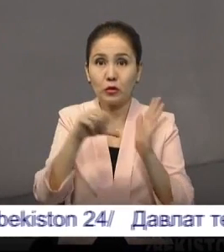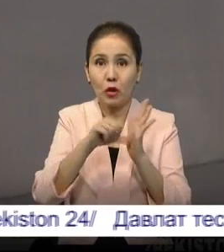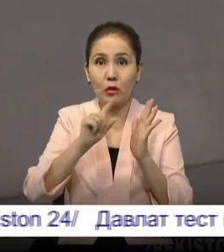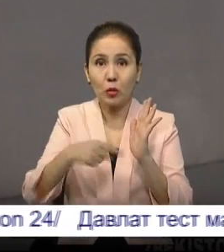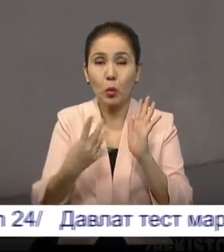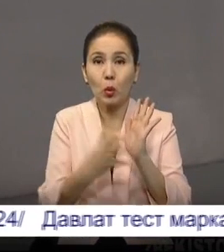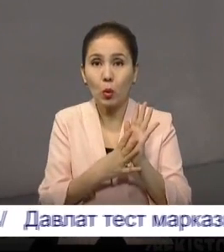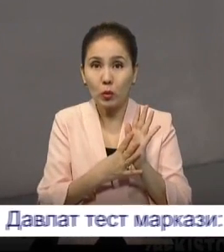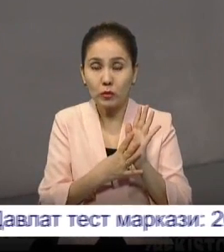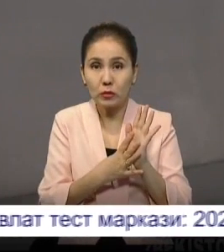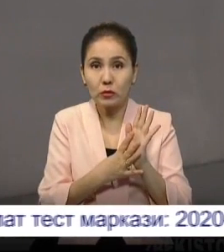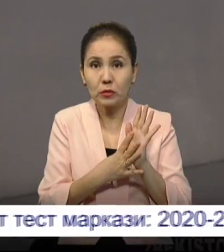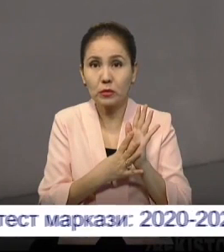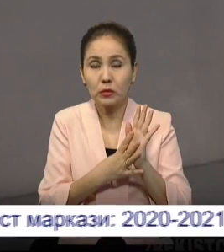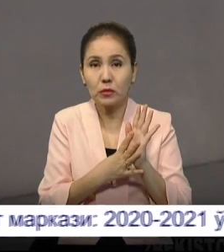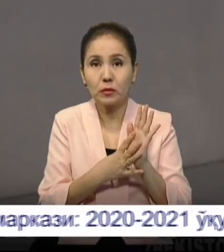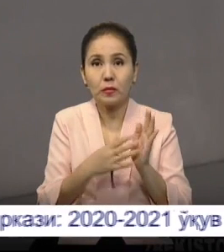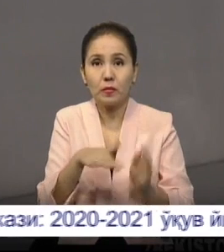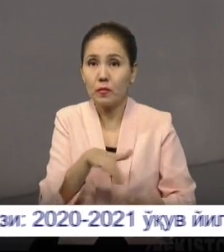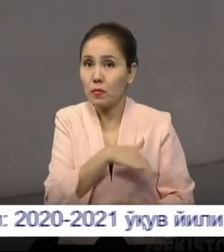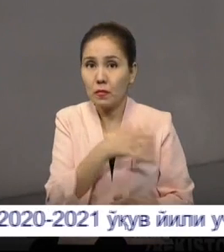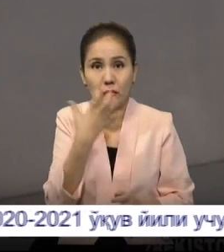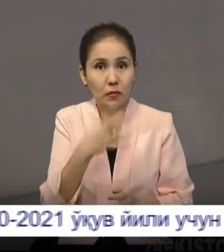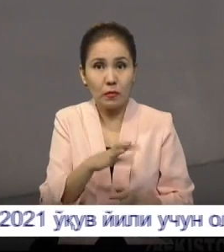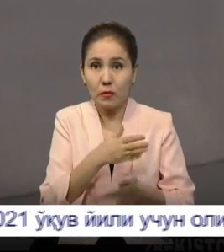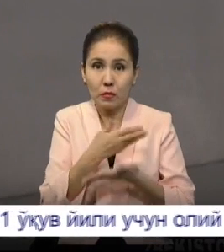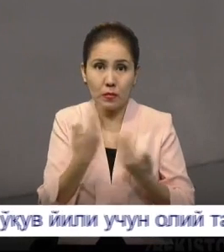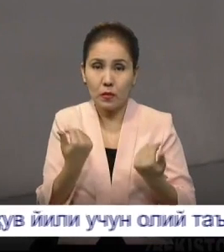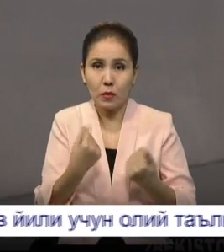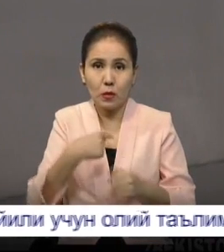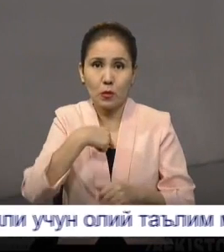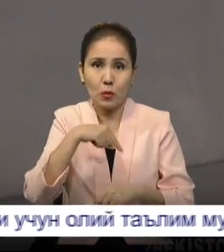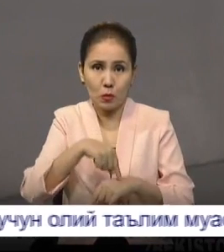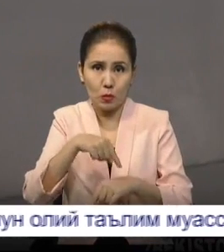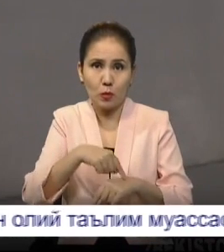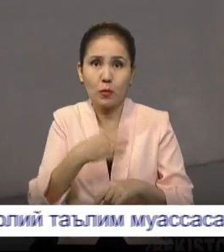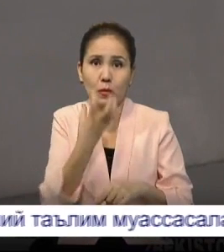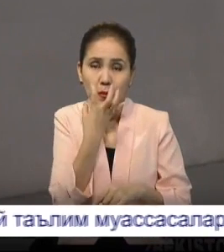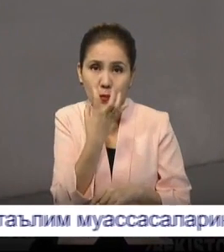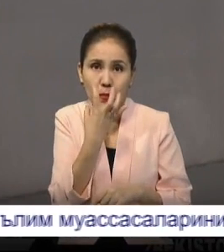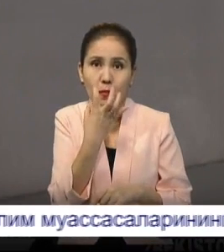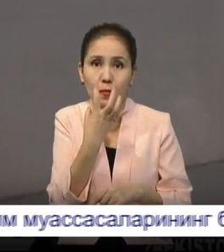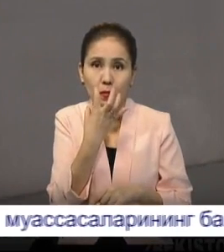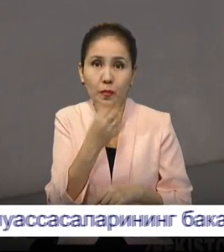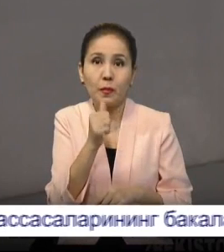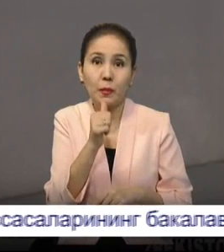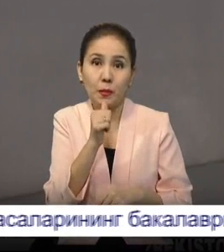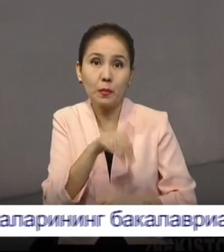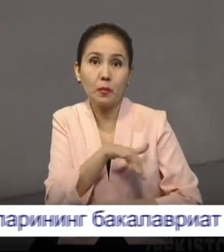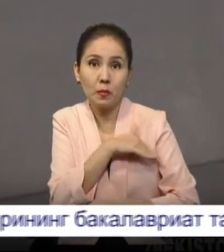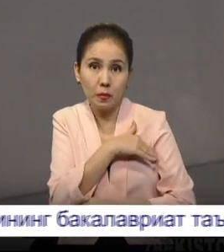36-39 bo'ldi. Unaqa ismi chiqmadi. O'zim ham sivonman, badallarim qizyapti. Bir o'lchab ko'ray